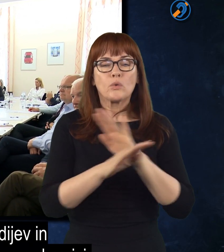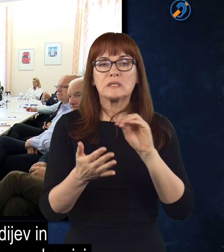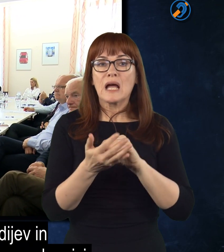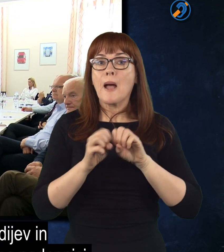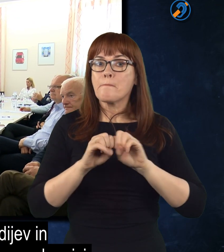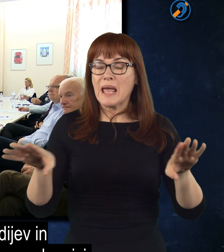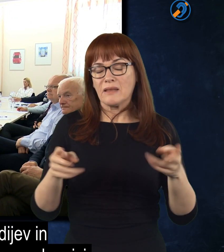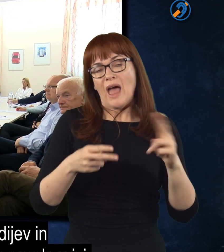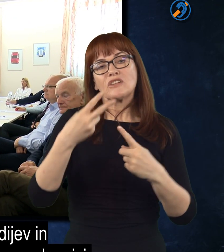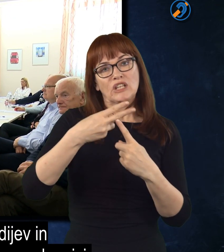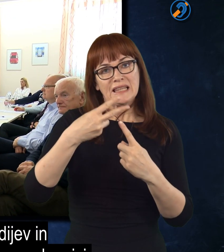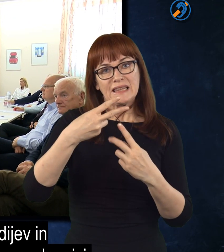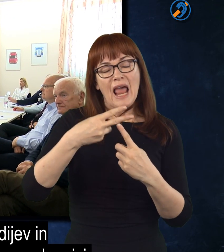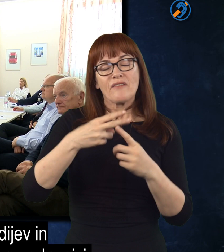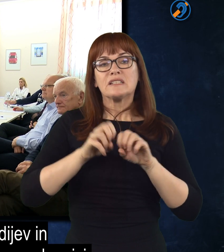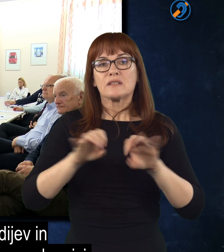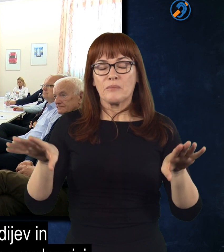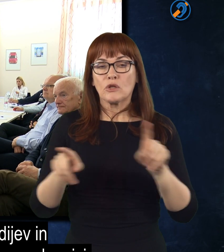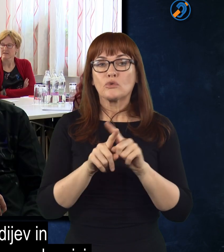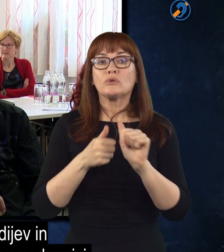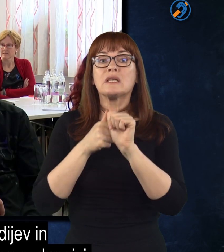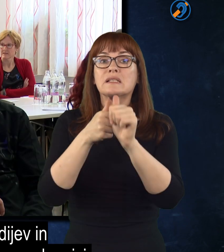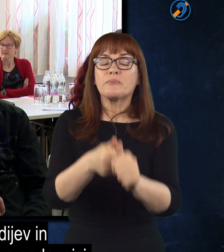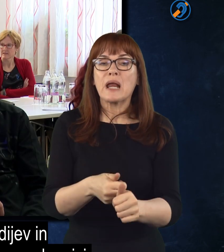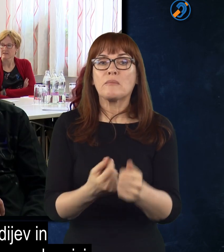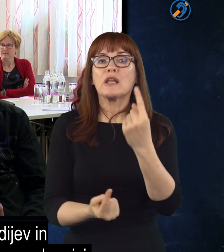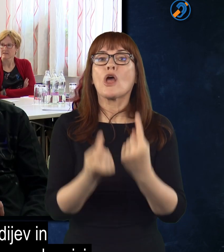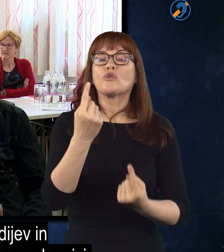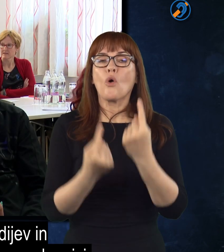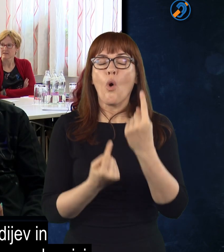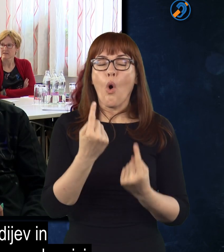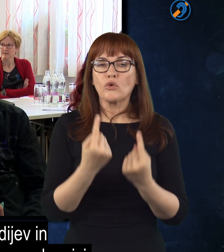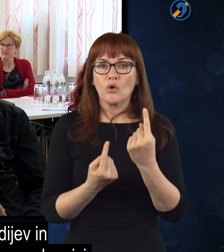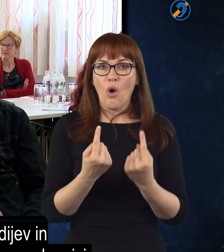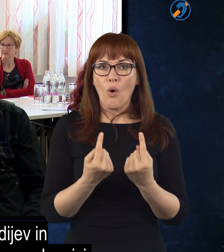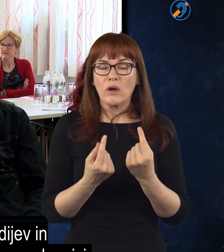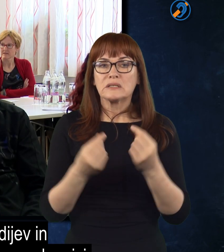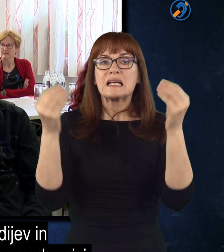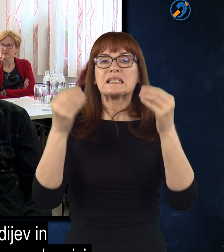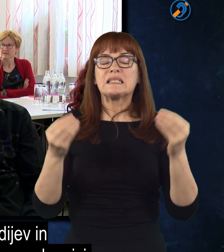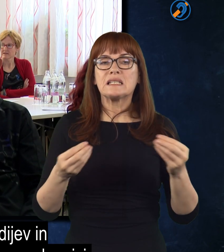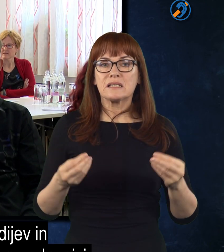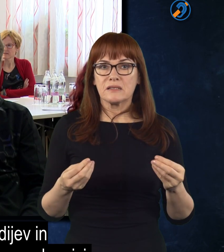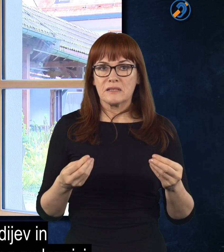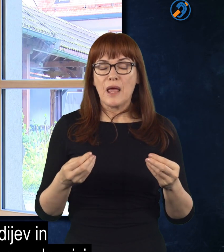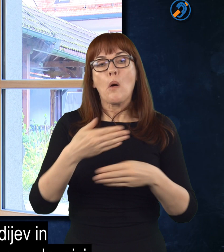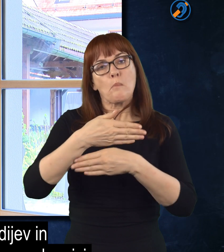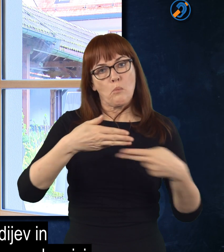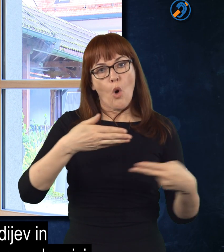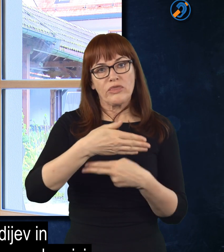vseh medijev, televizijskih predvsem, in pa tudi spremljanje dogodkov z